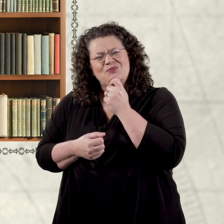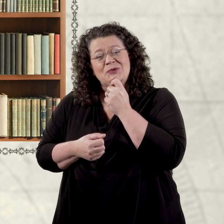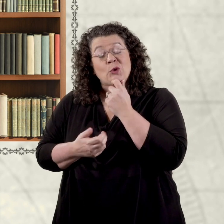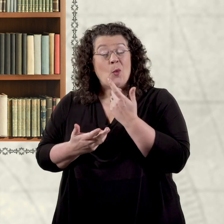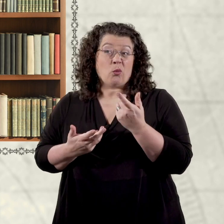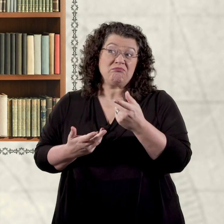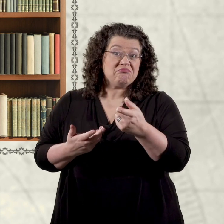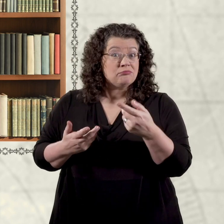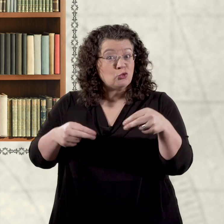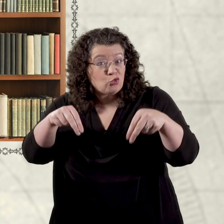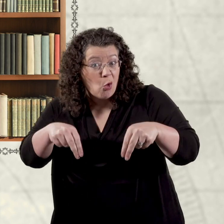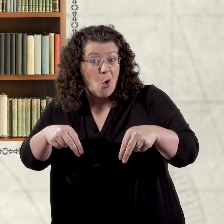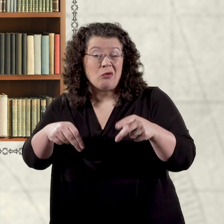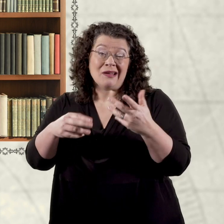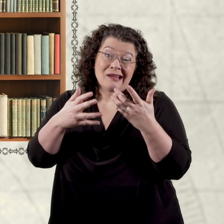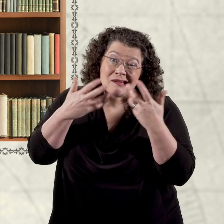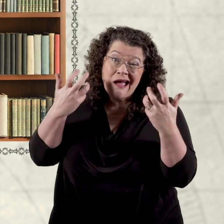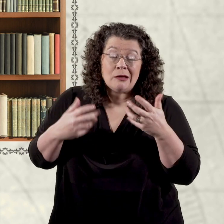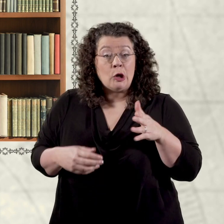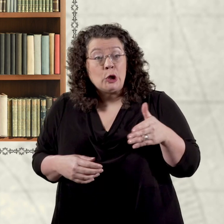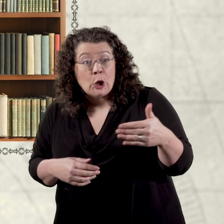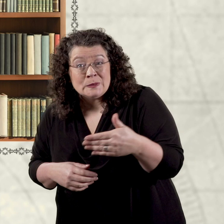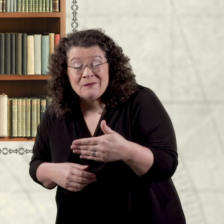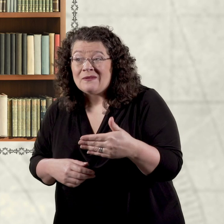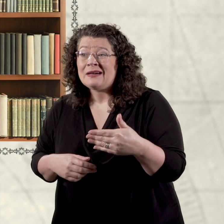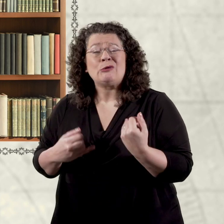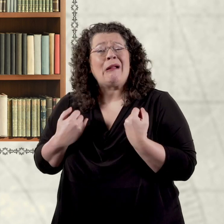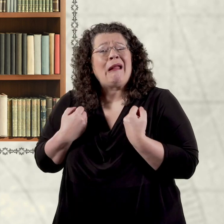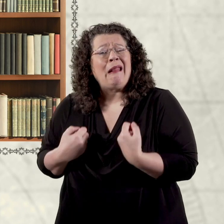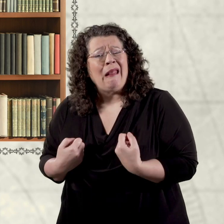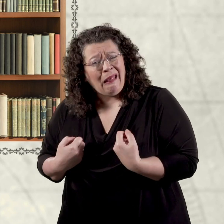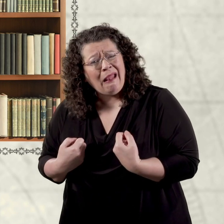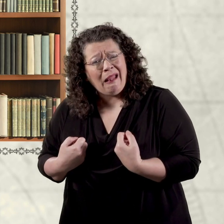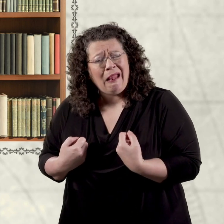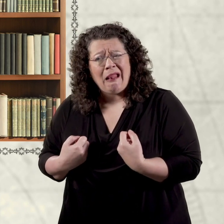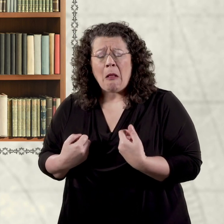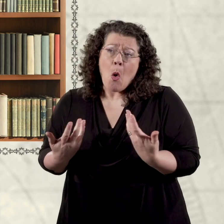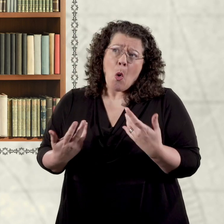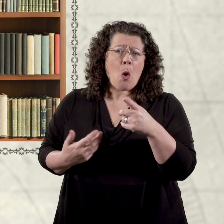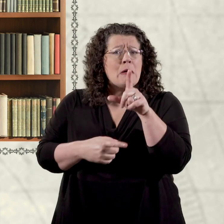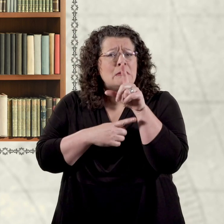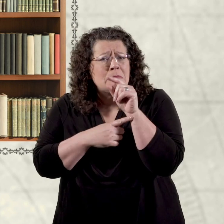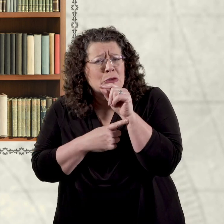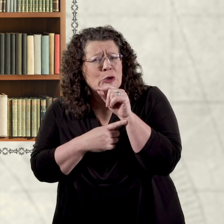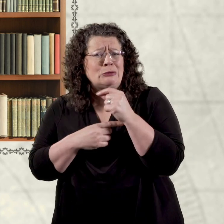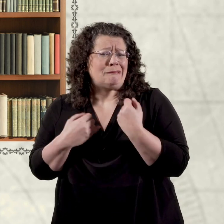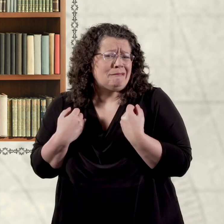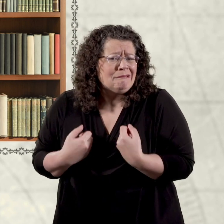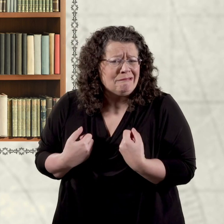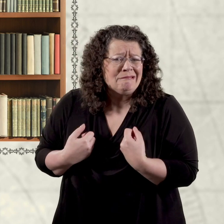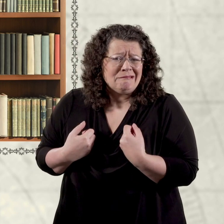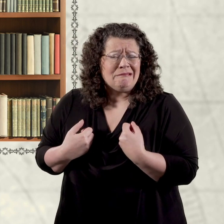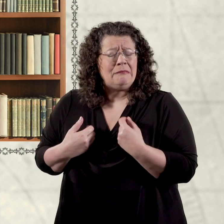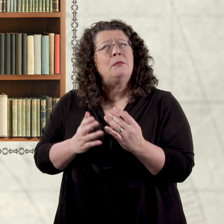Felly, os ydych ci neu gath neu bysgodyn aur yn sâl neu'ch bwtsi'n teimlo'n dodgy,